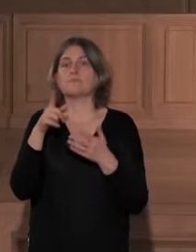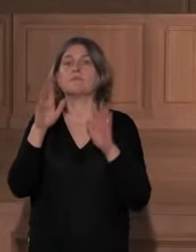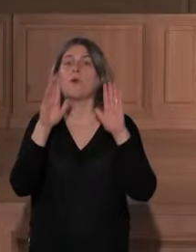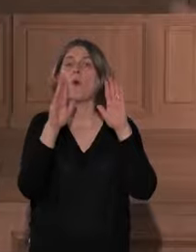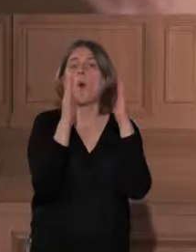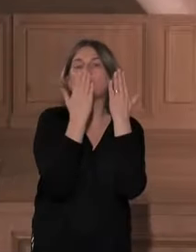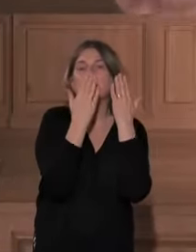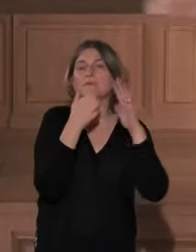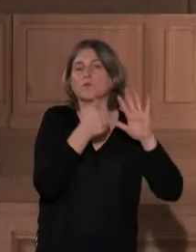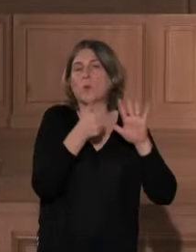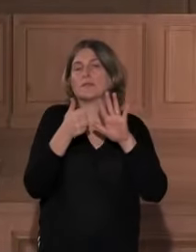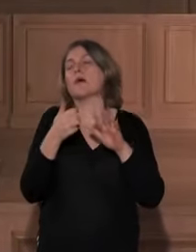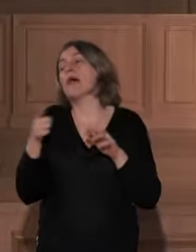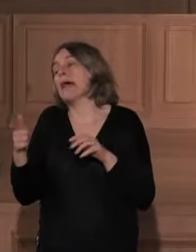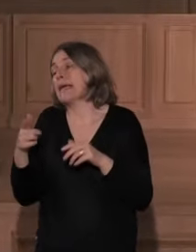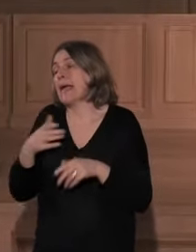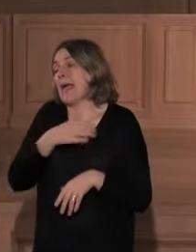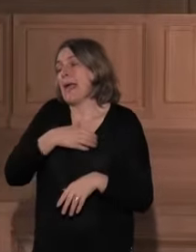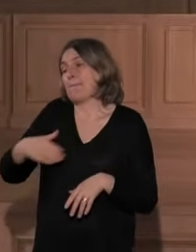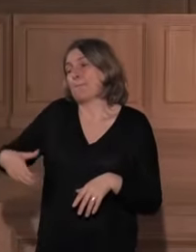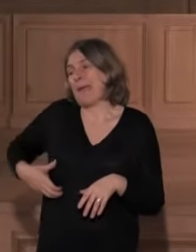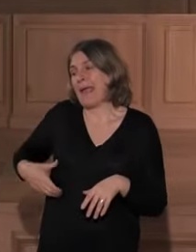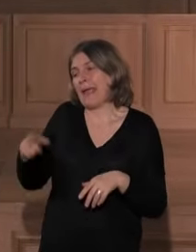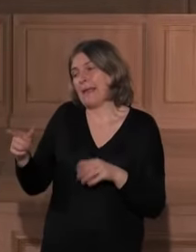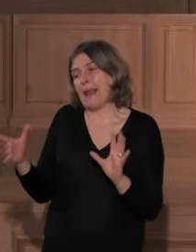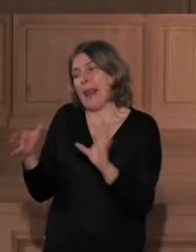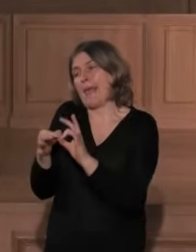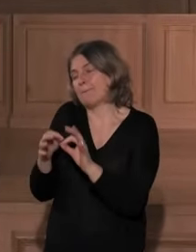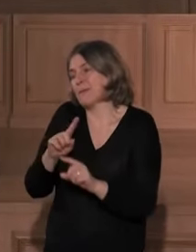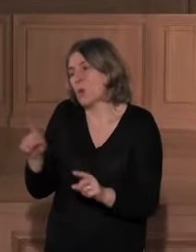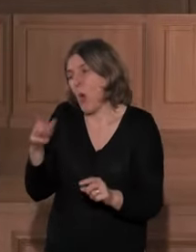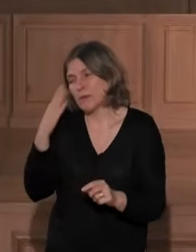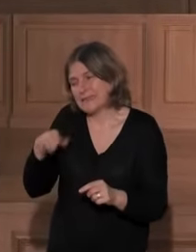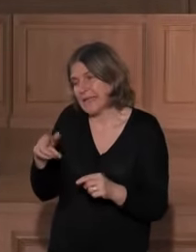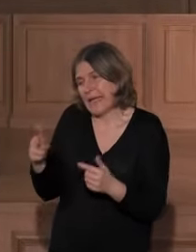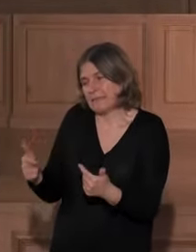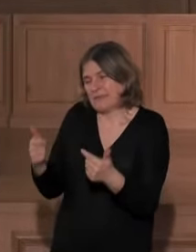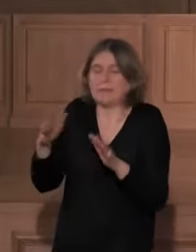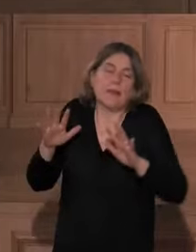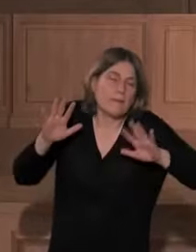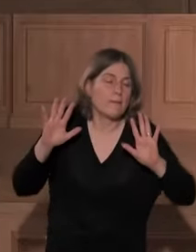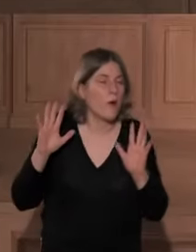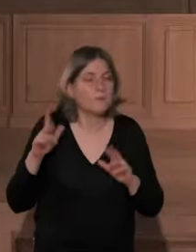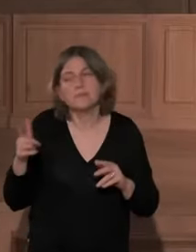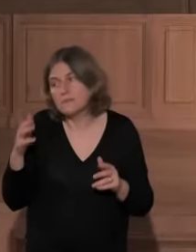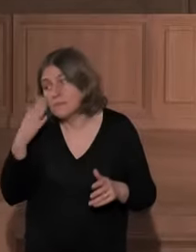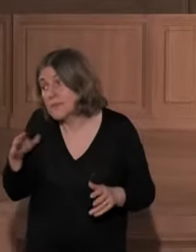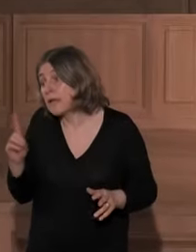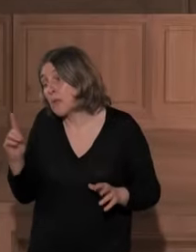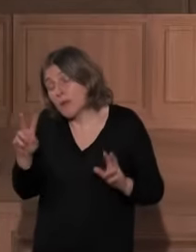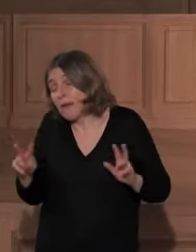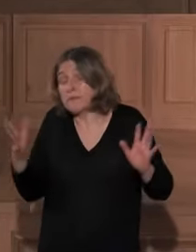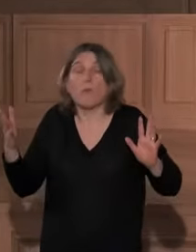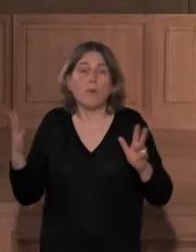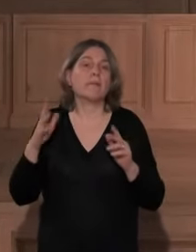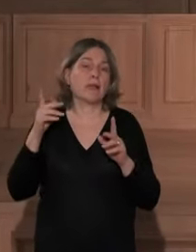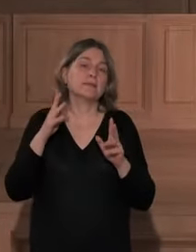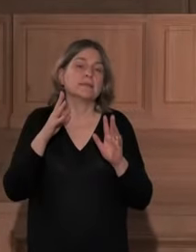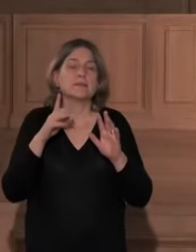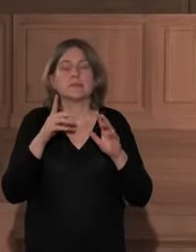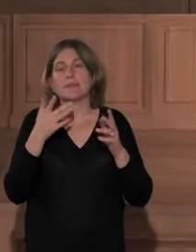n'est pas ami avec le maire là-bas, je comprends un peu. Mais nous, on a reçu Perpignan. J'ai dit à Daoud, mais le maire Perpignan n'a rien à voir avec l'autisme